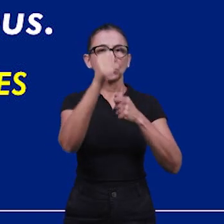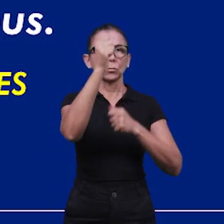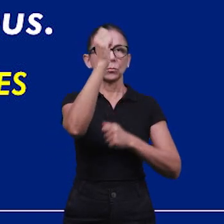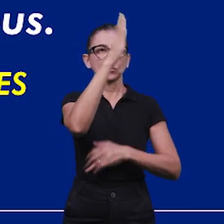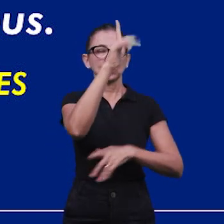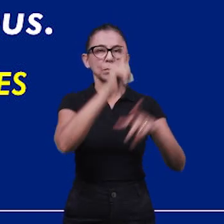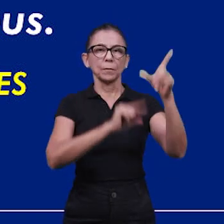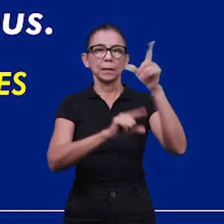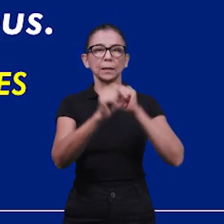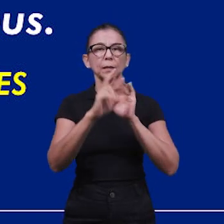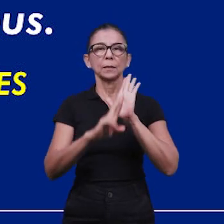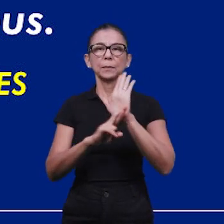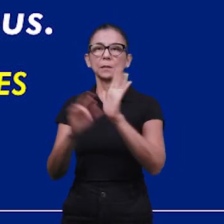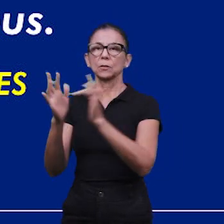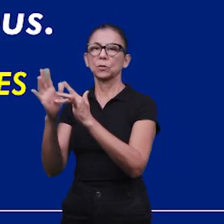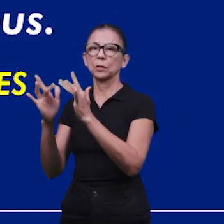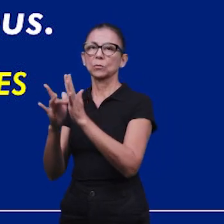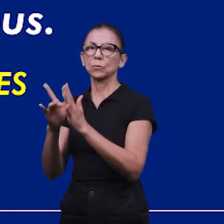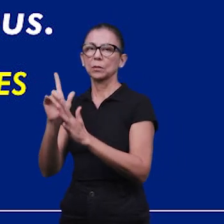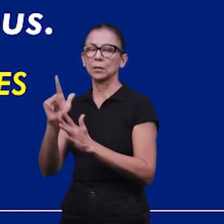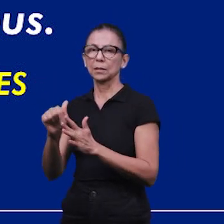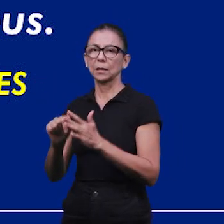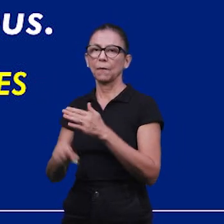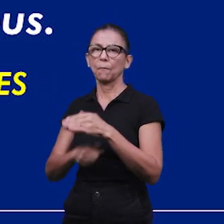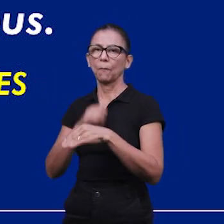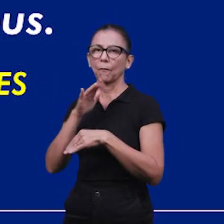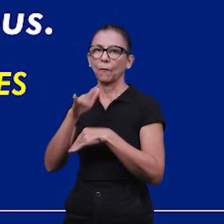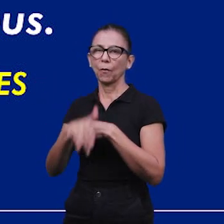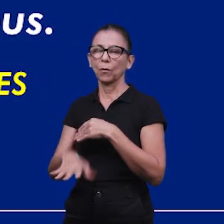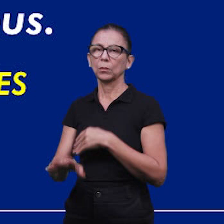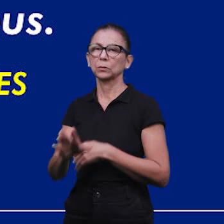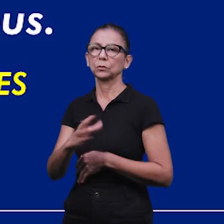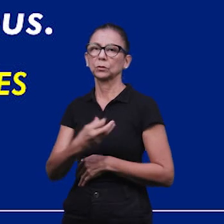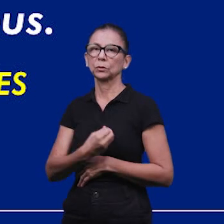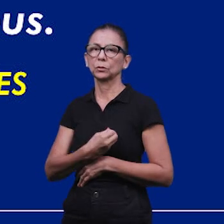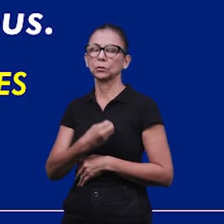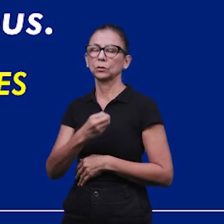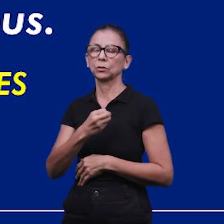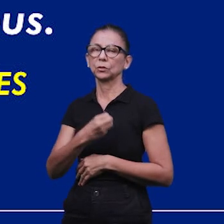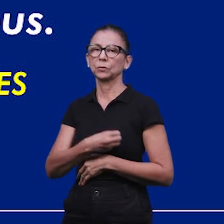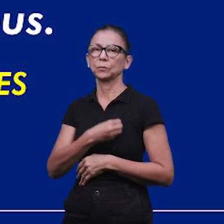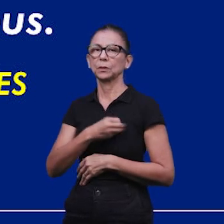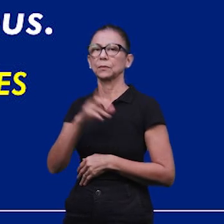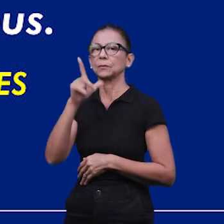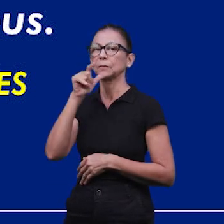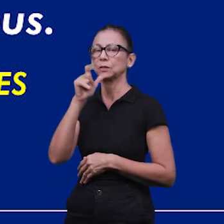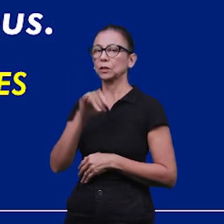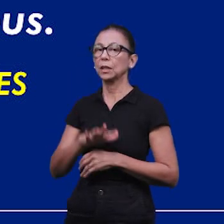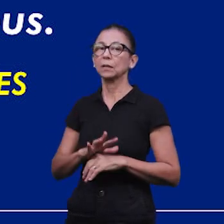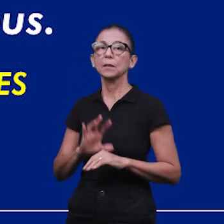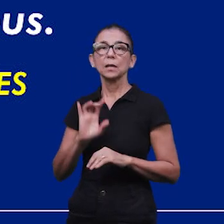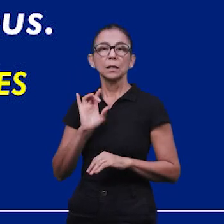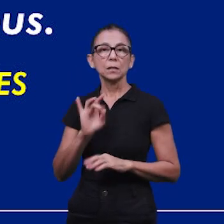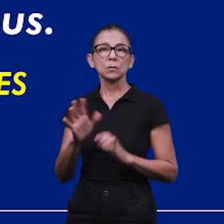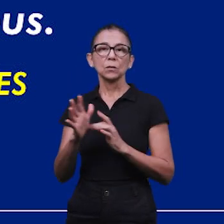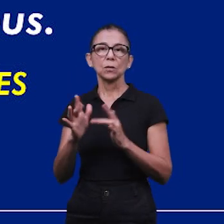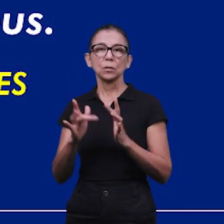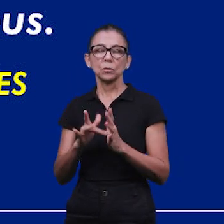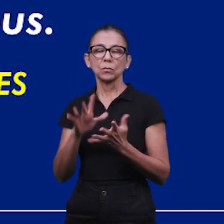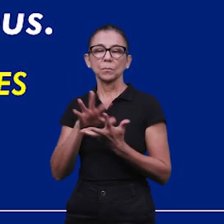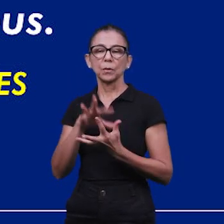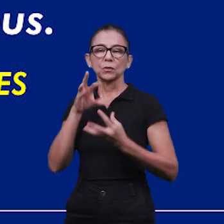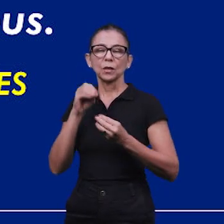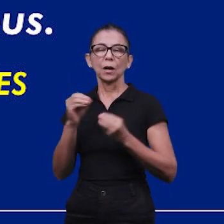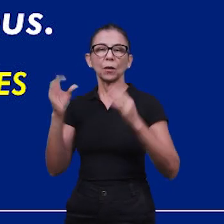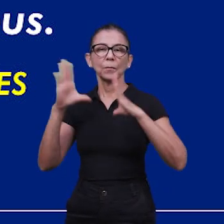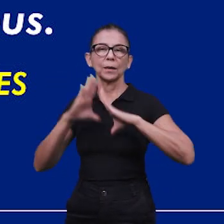Seigneur Jésus, qui aussi est la fontaine des eaux vivantes, qui jaillit vers la vie éternelle. Jésus est la seule source capable